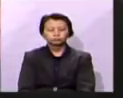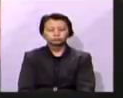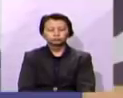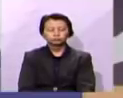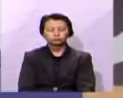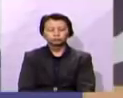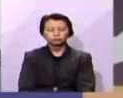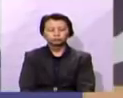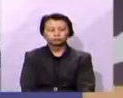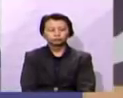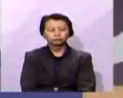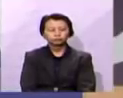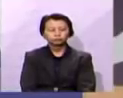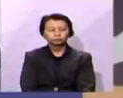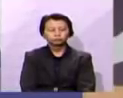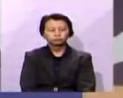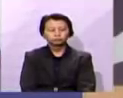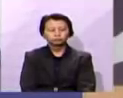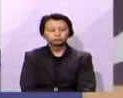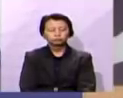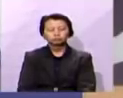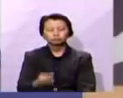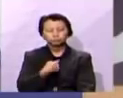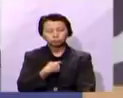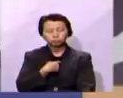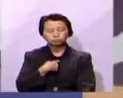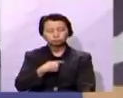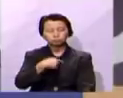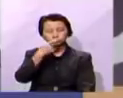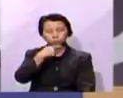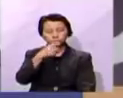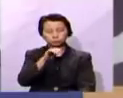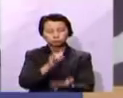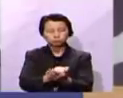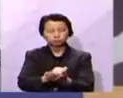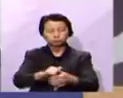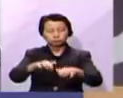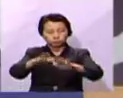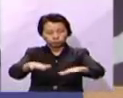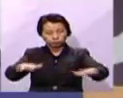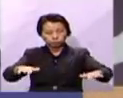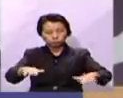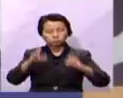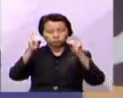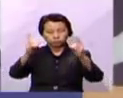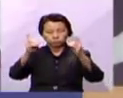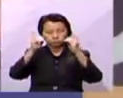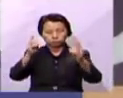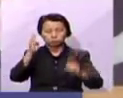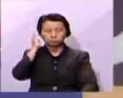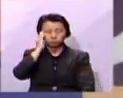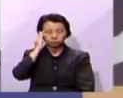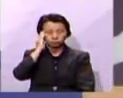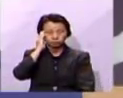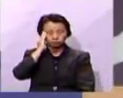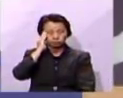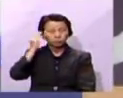Saya ingin mengesahkan bahawa Jelajah Pendidikan Bumiputera ini